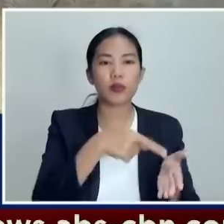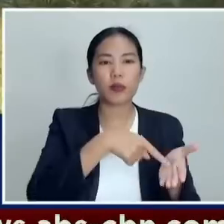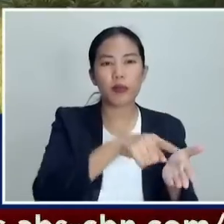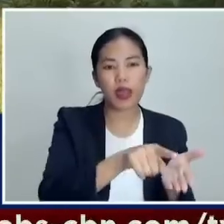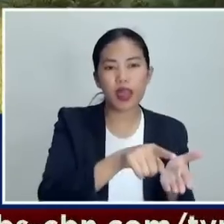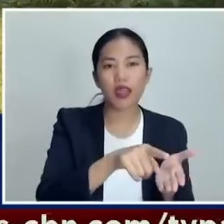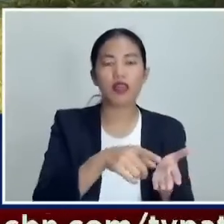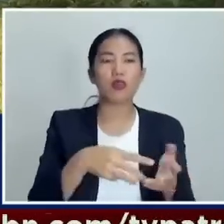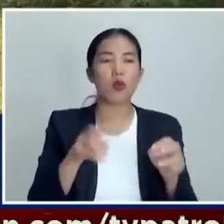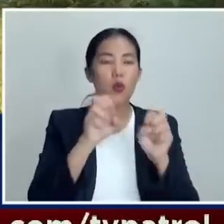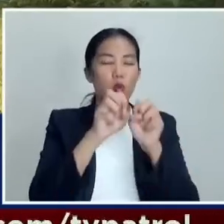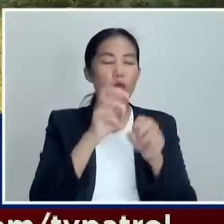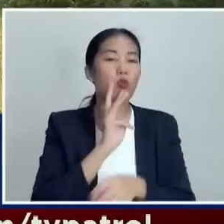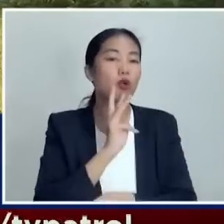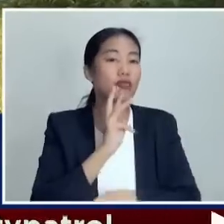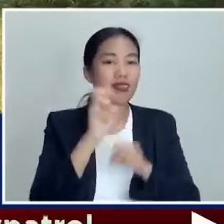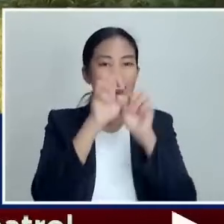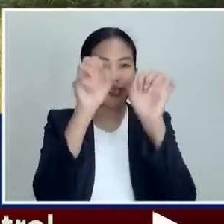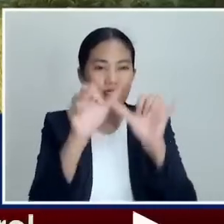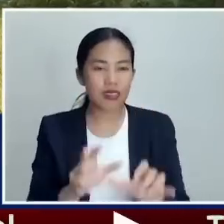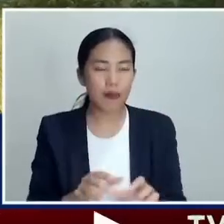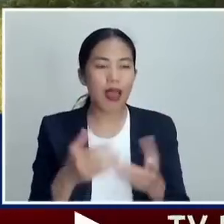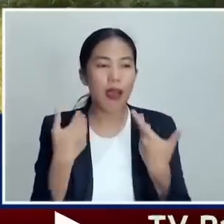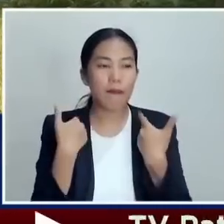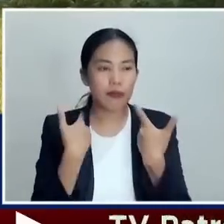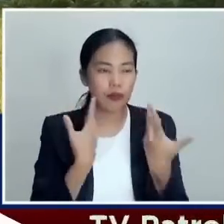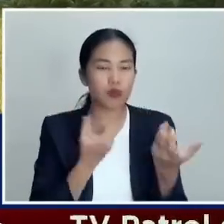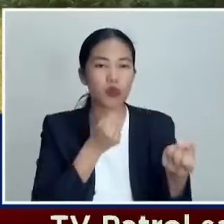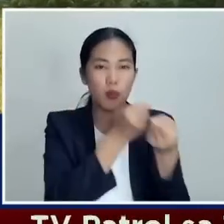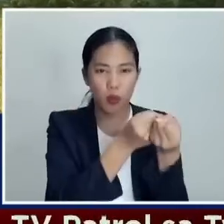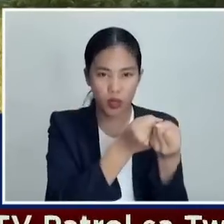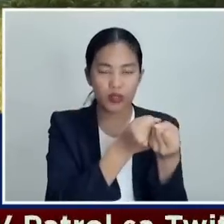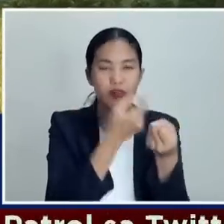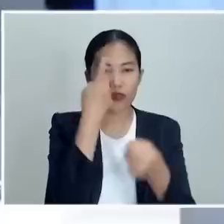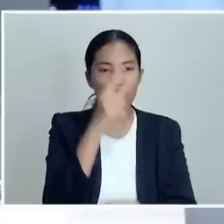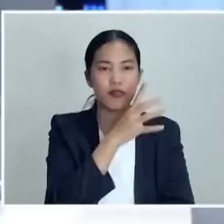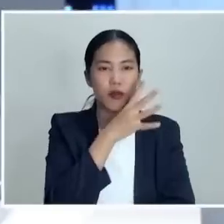patubig. Jervis Manahan, ABS-CBN News.